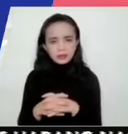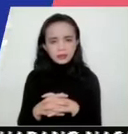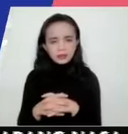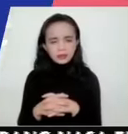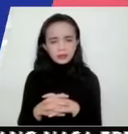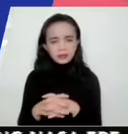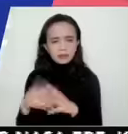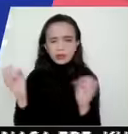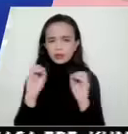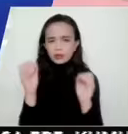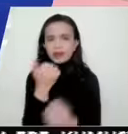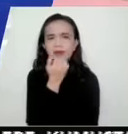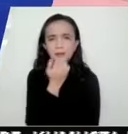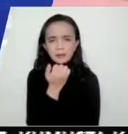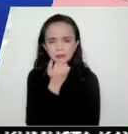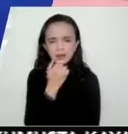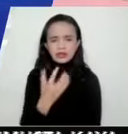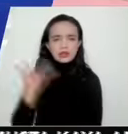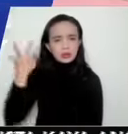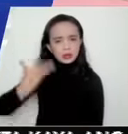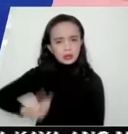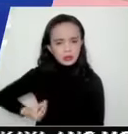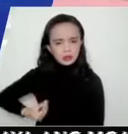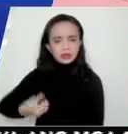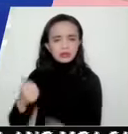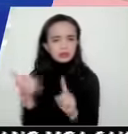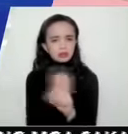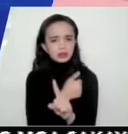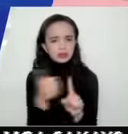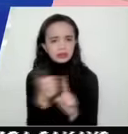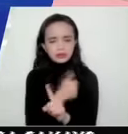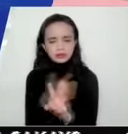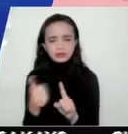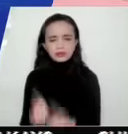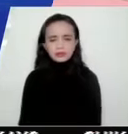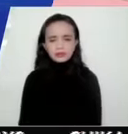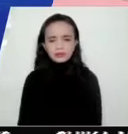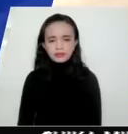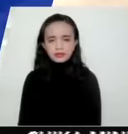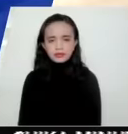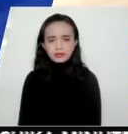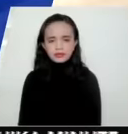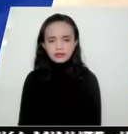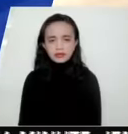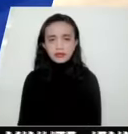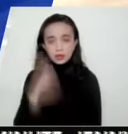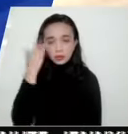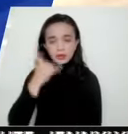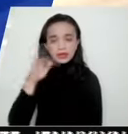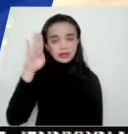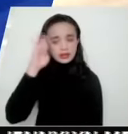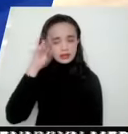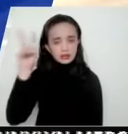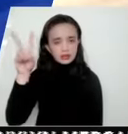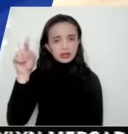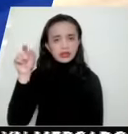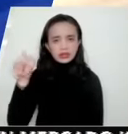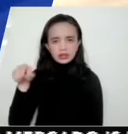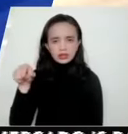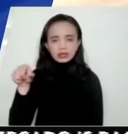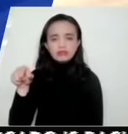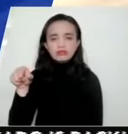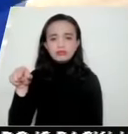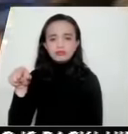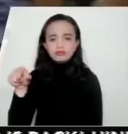errors, corruption, abuso. Apparently, si Marcos is treading on a